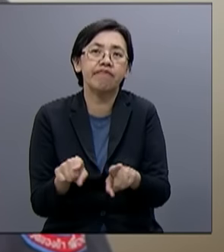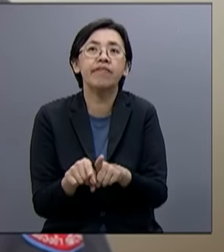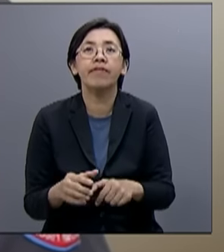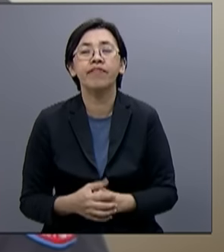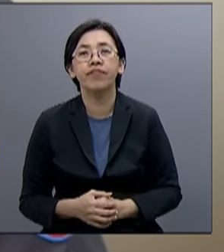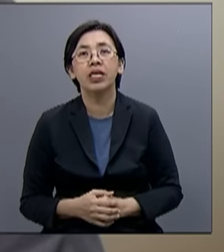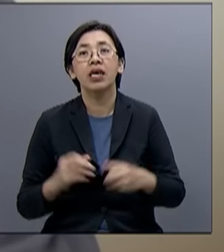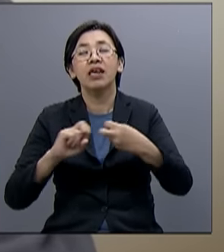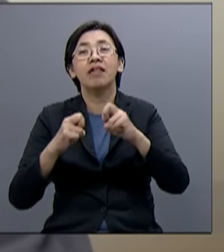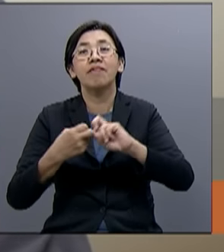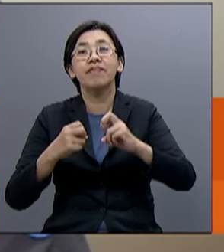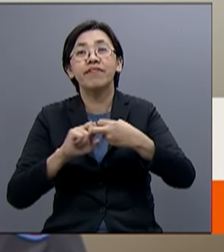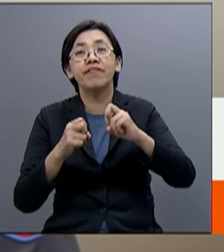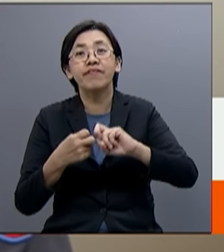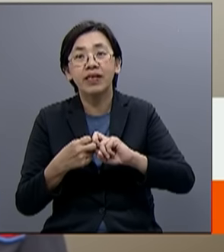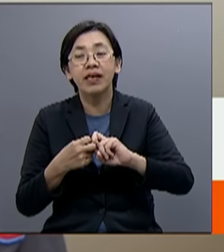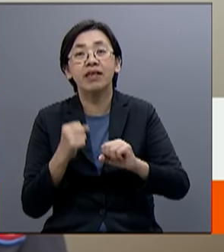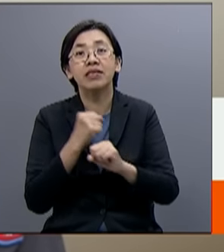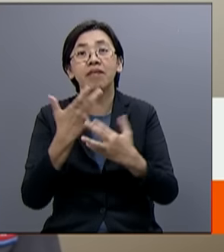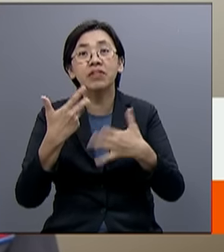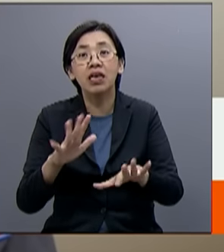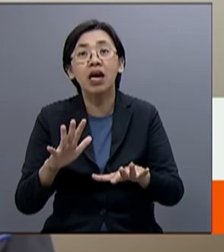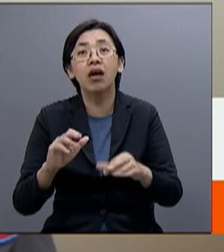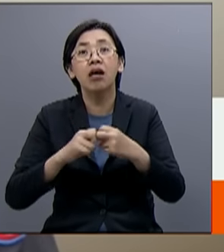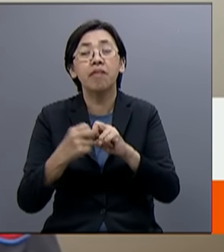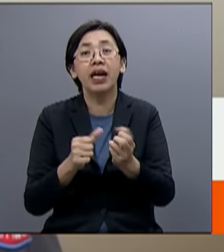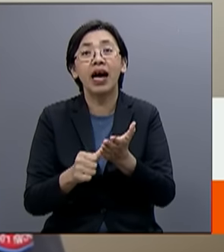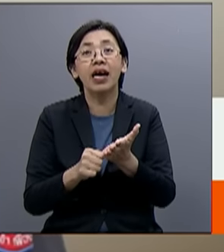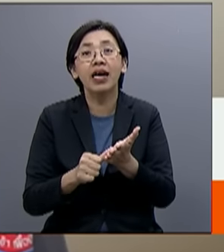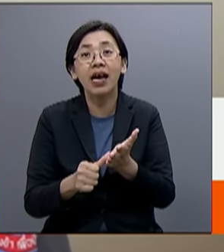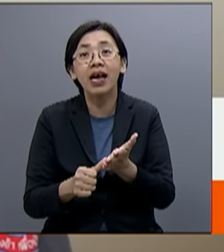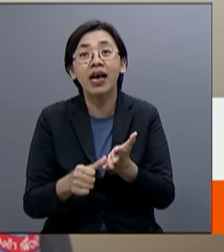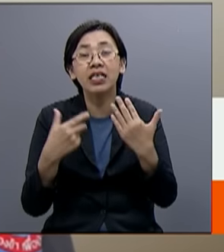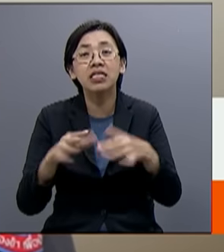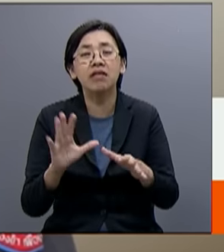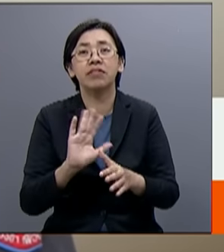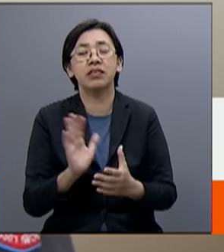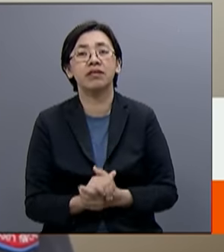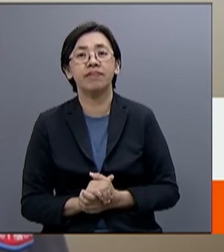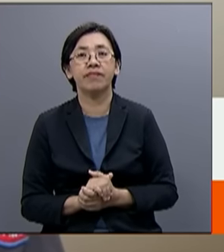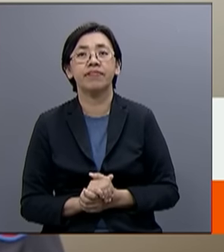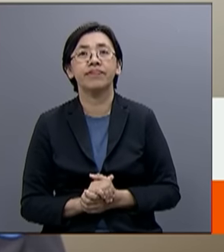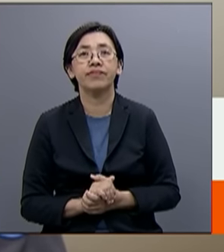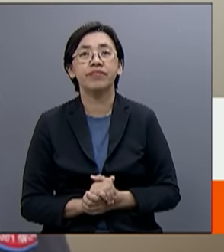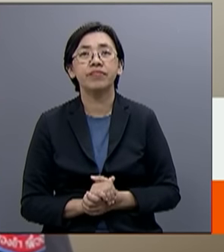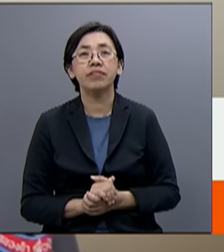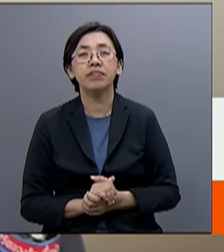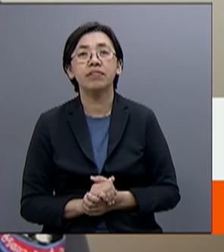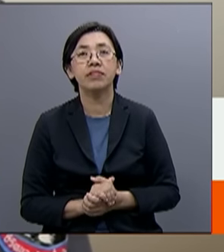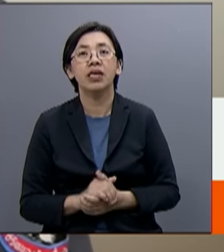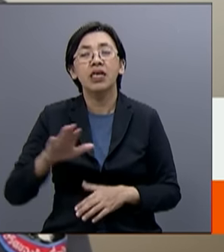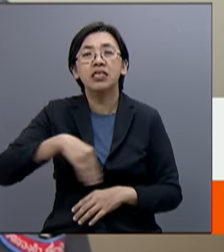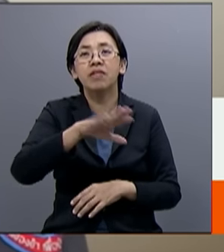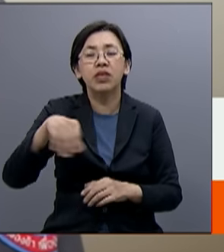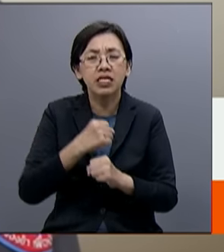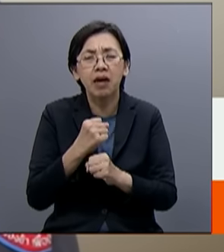ปัญหามันไมได้ทำเสร็แล้ จะแ้ปัหARINแล้วมัจะเบ็เสร็โดยที่คำว่า ทุกอย่างลงตัว